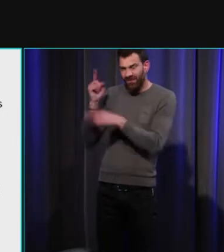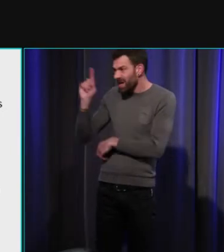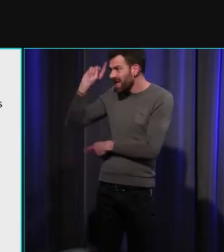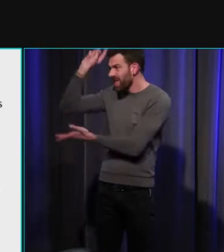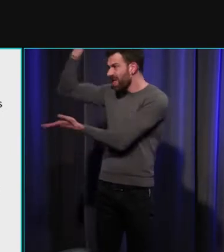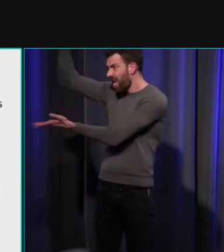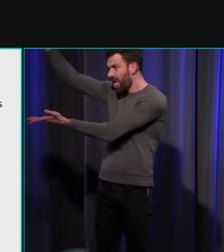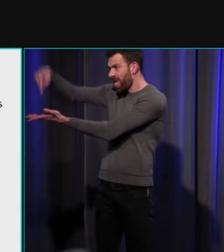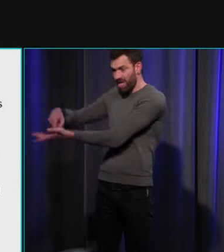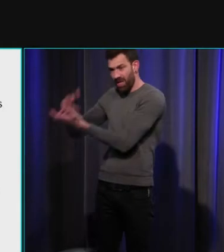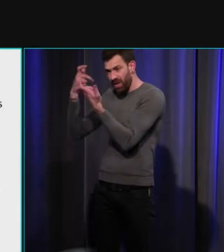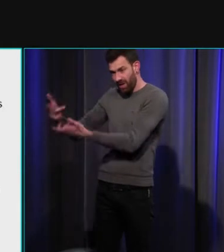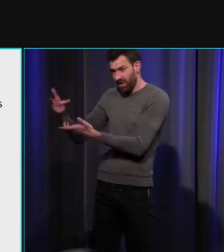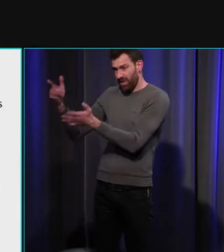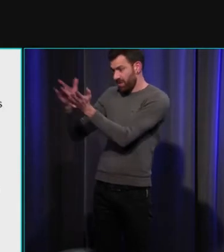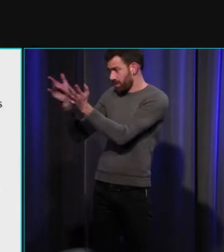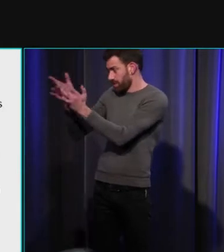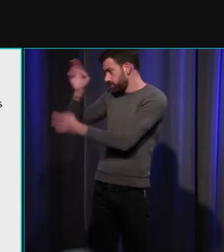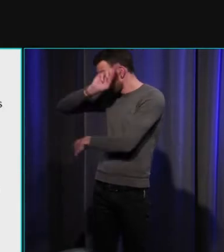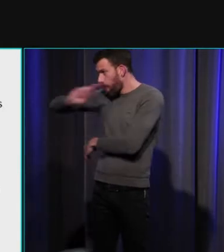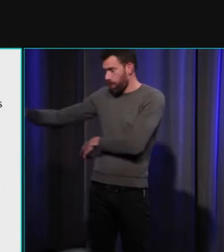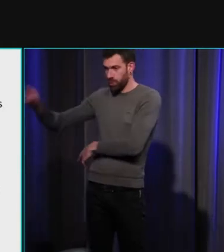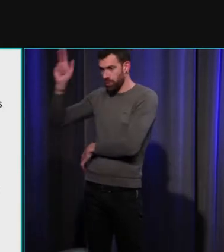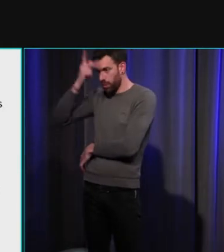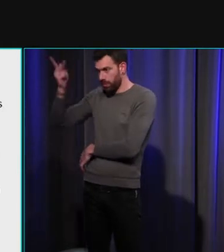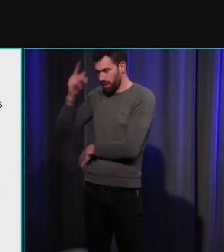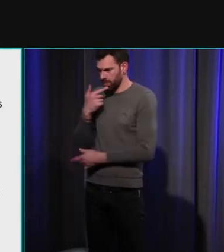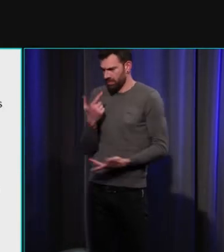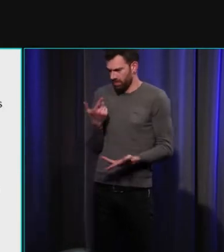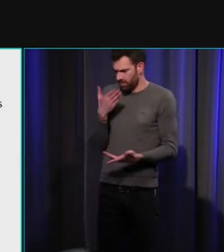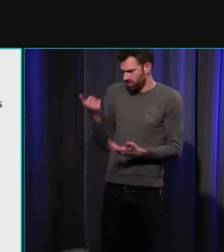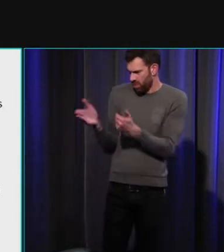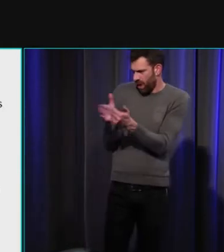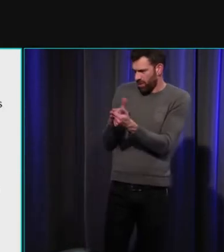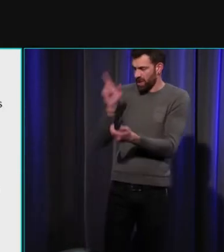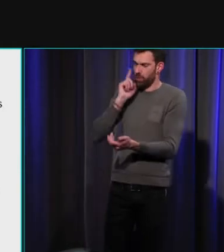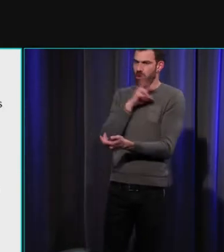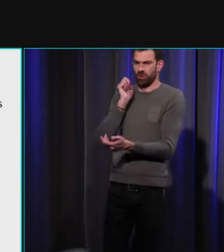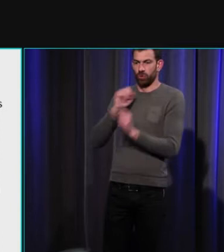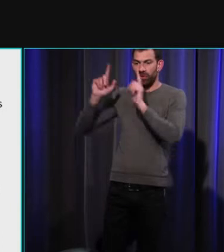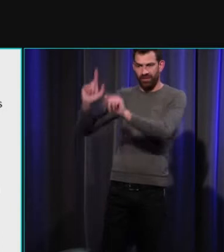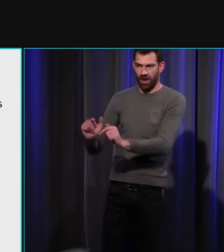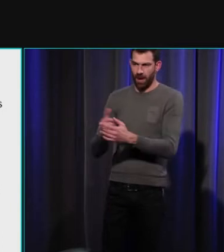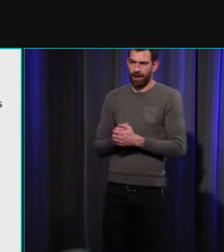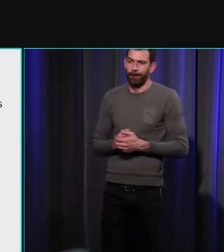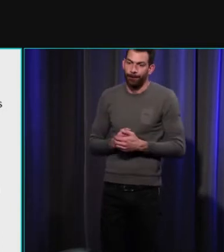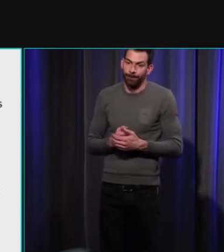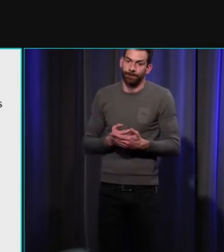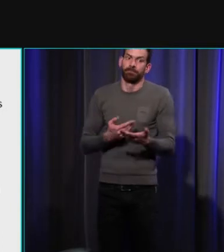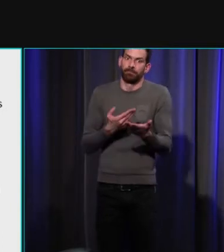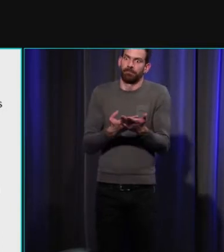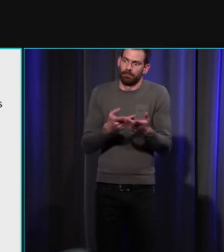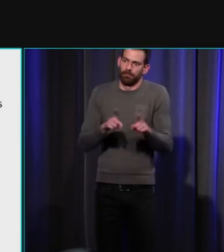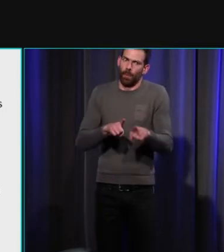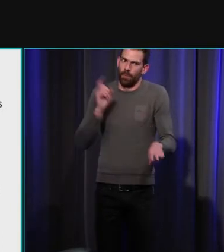remettre le christianisme en palestine autant le faire chez nous il ya des juifs alors là il avait eu non plus ils ont été